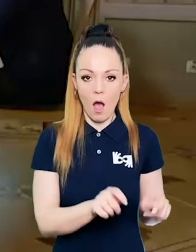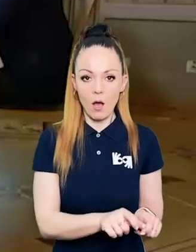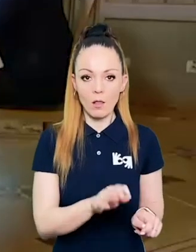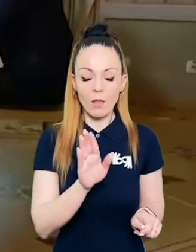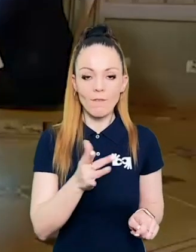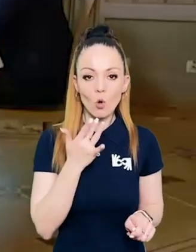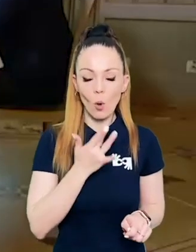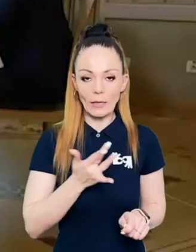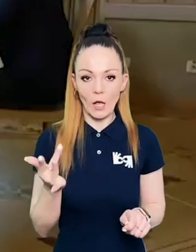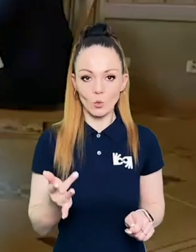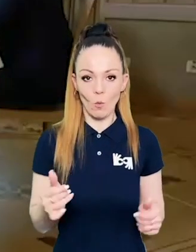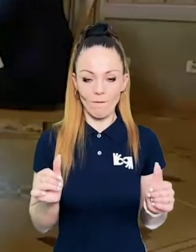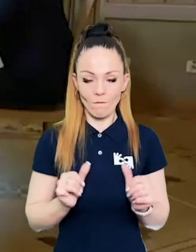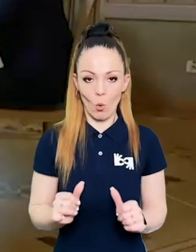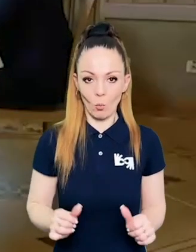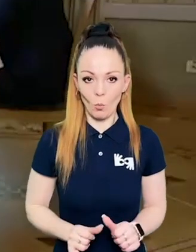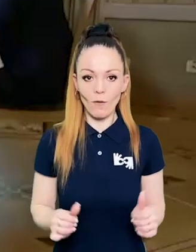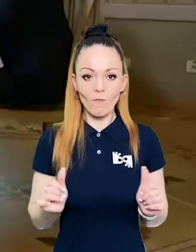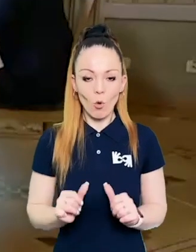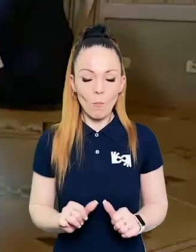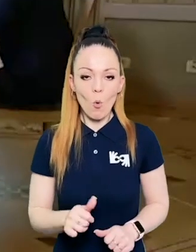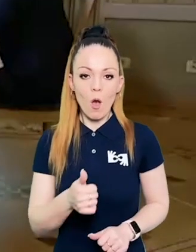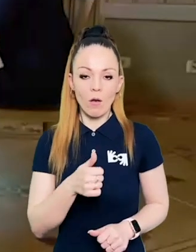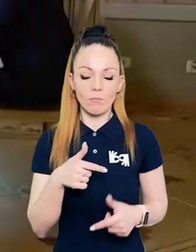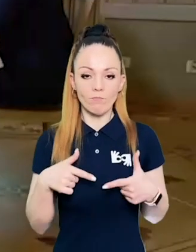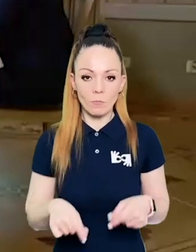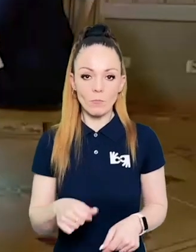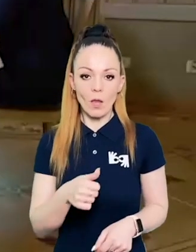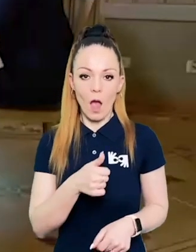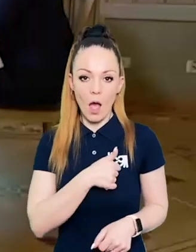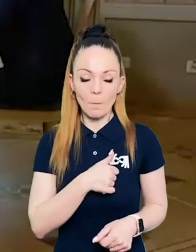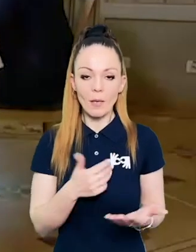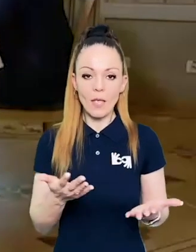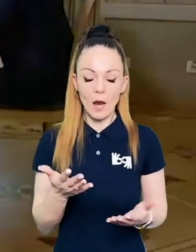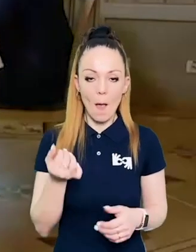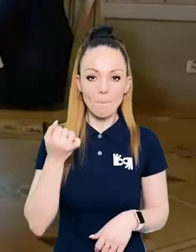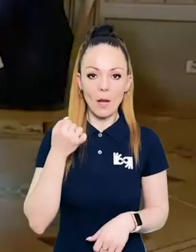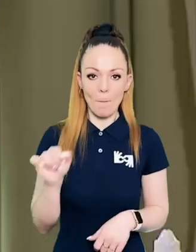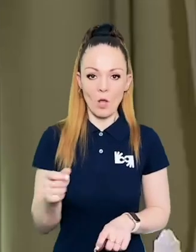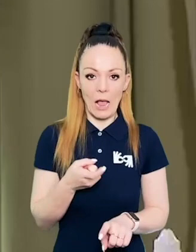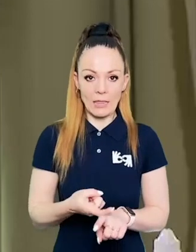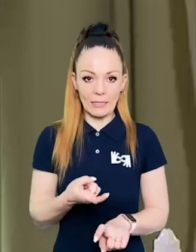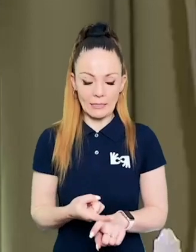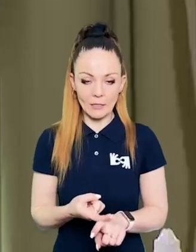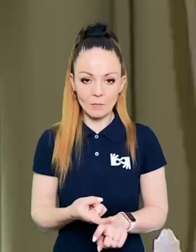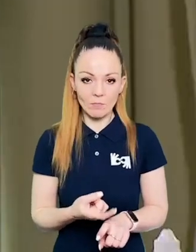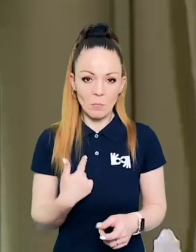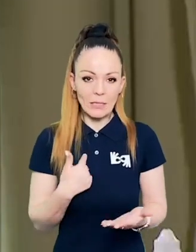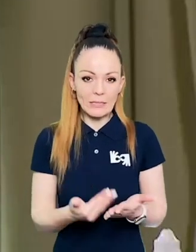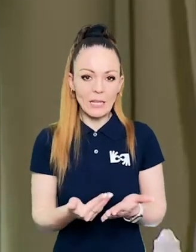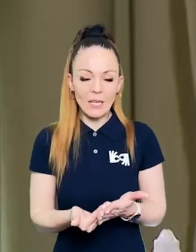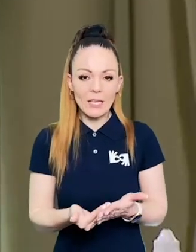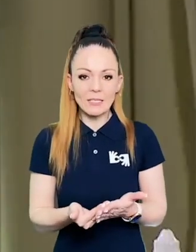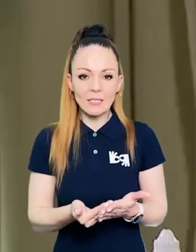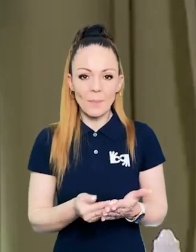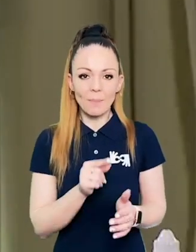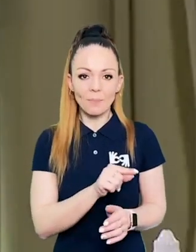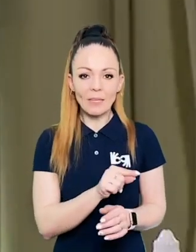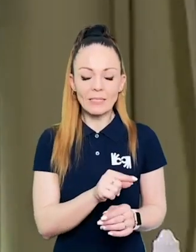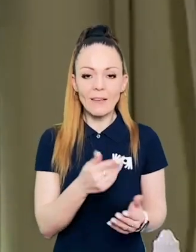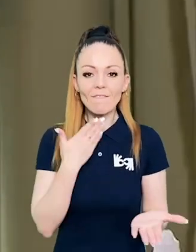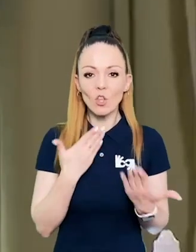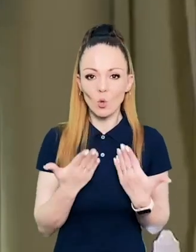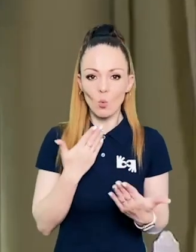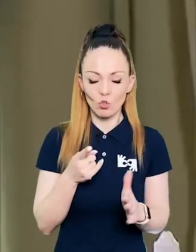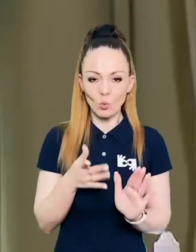одягали в радянську форму. Форму армії, яка перемогла нацизм. Мені здається, що вони